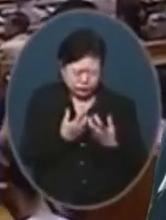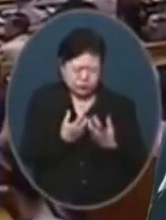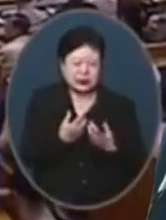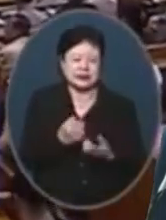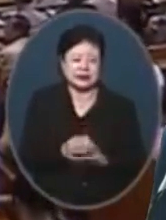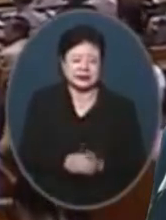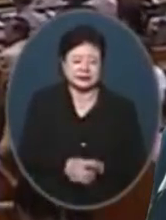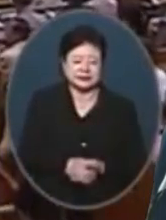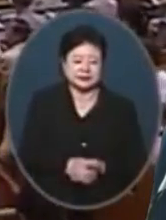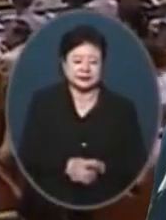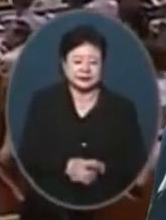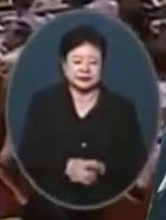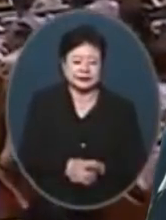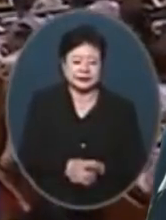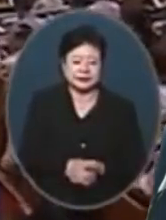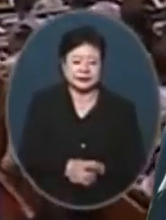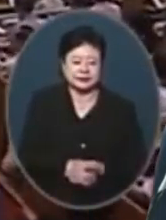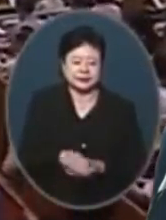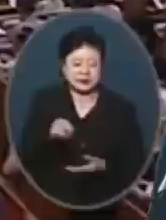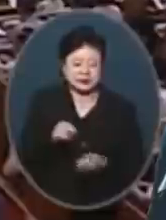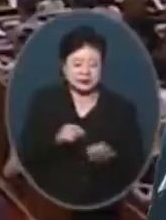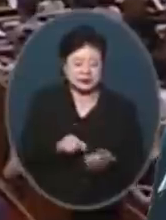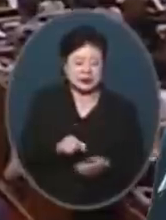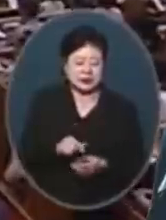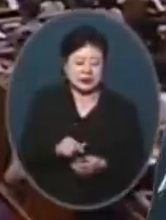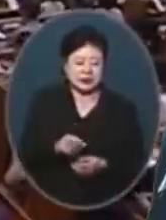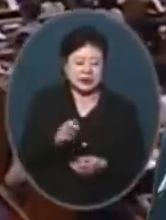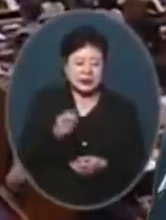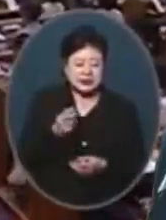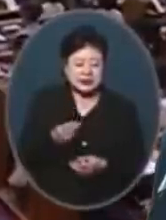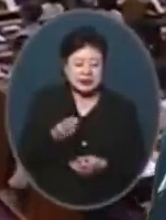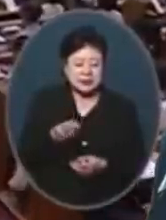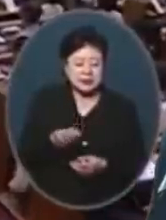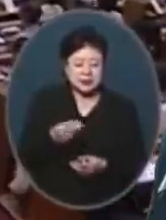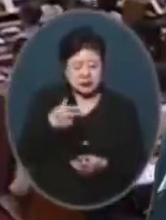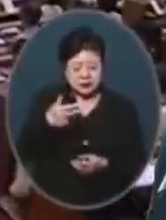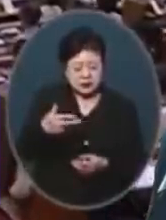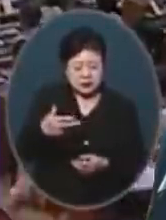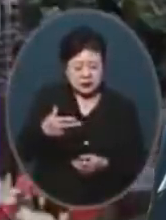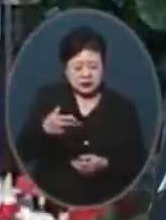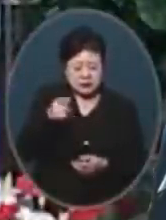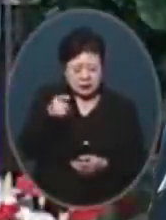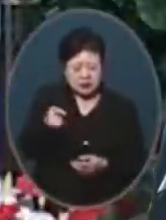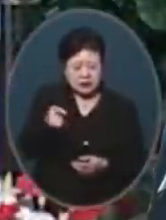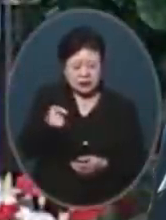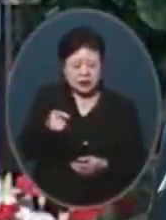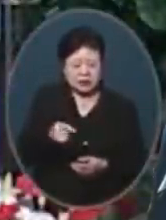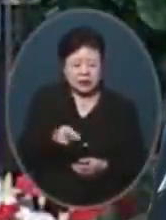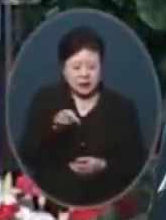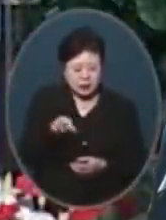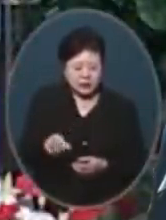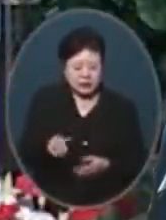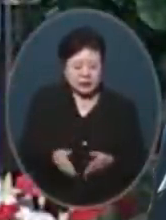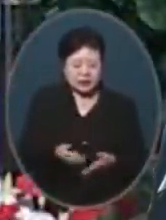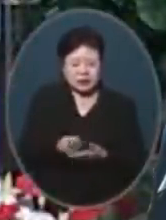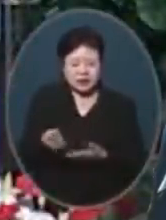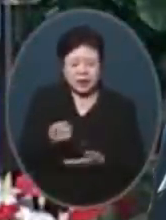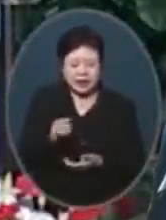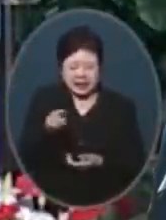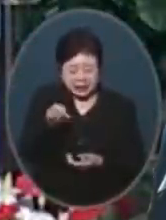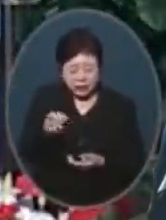풍부하였더라. 창세기 13장 3절로 7절에 그가 네겝에서부터 길을 떠나 베델에